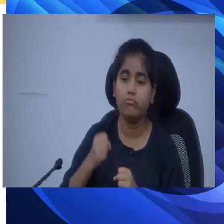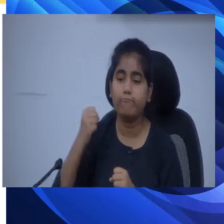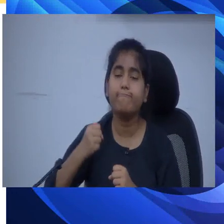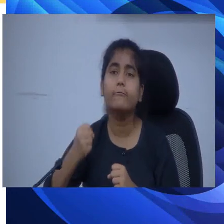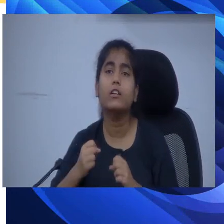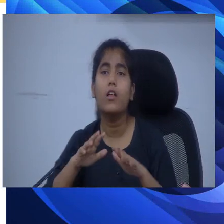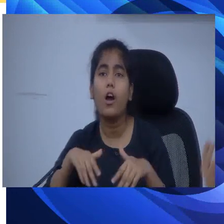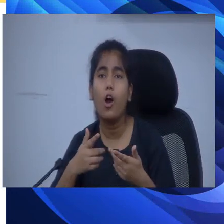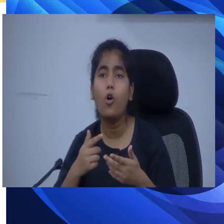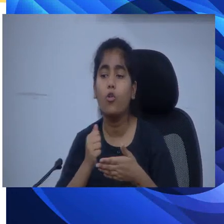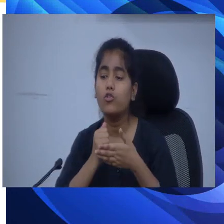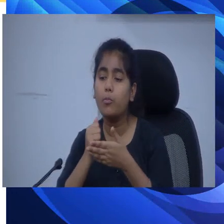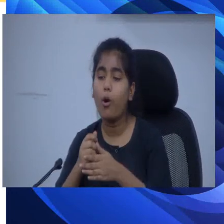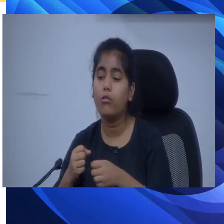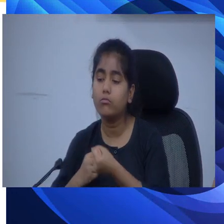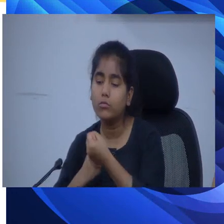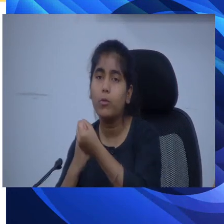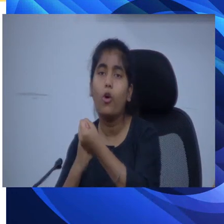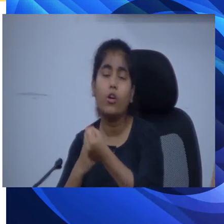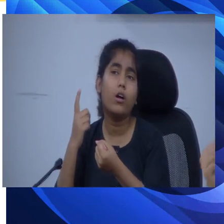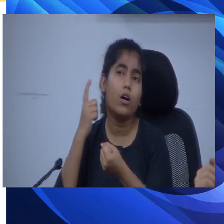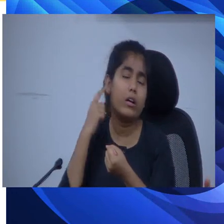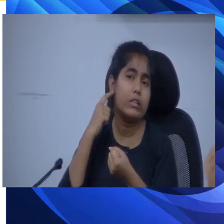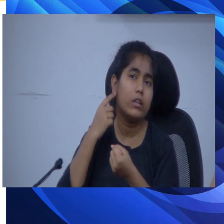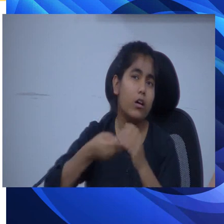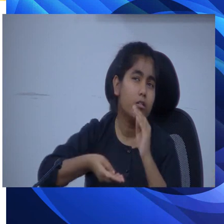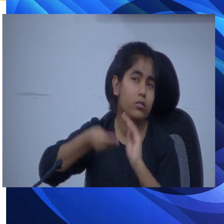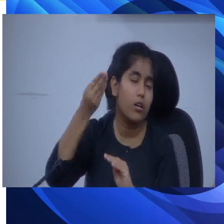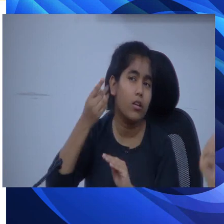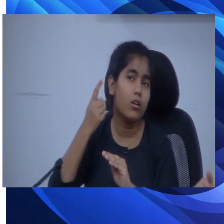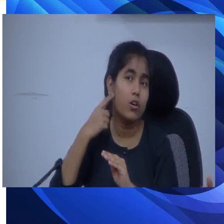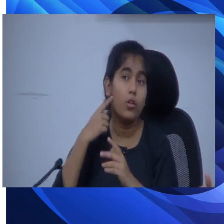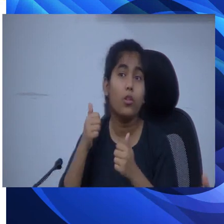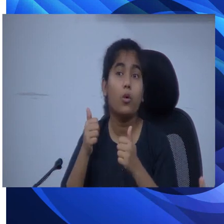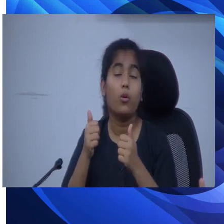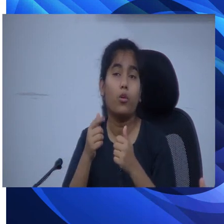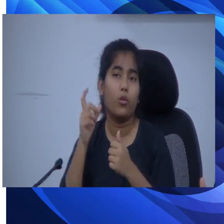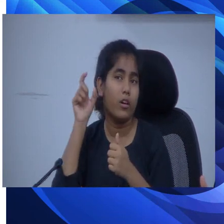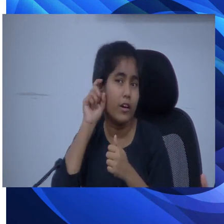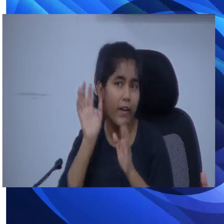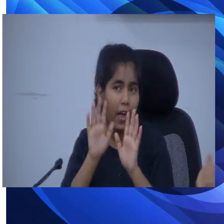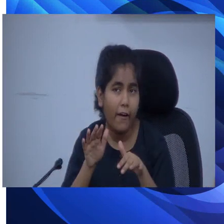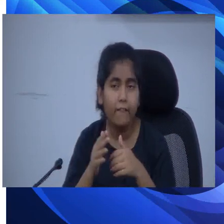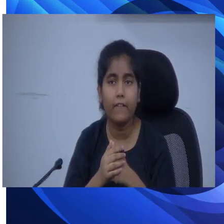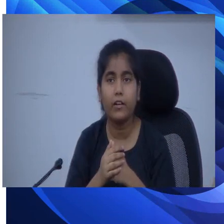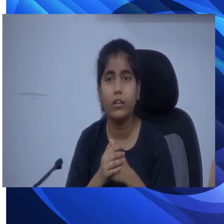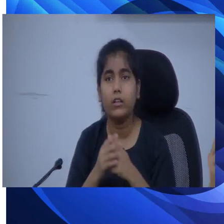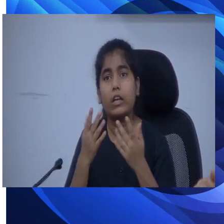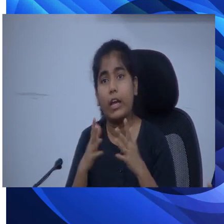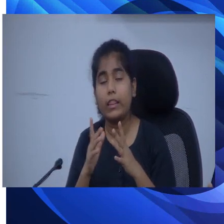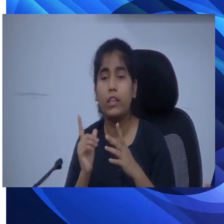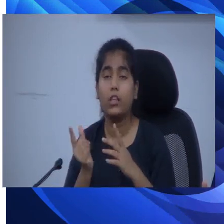देना है, या अगर वो ऊंचा सुनते हैं तो आपके पास में असिस्टिव डिवाइस या कुछ